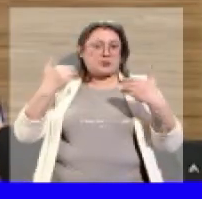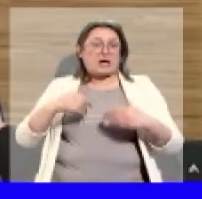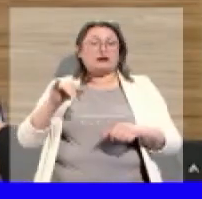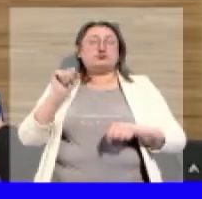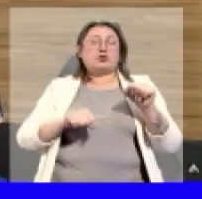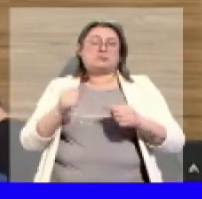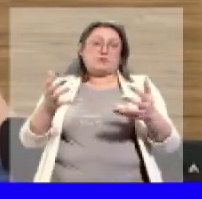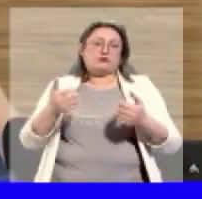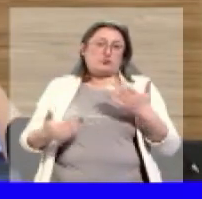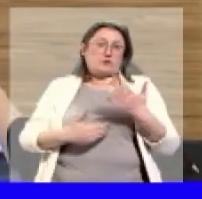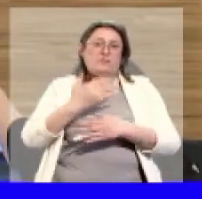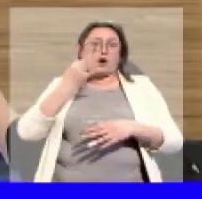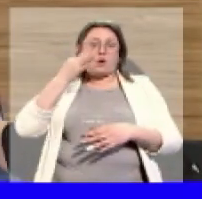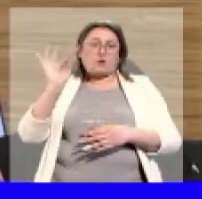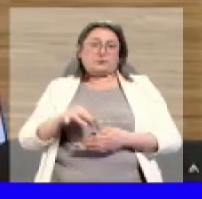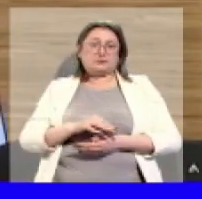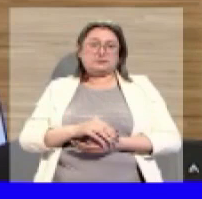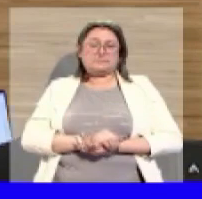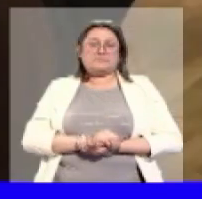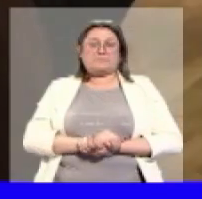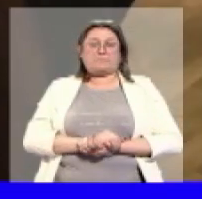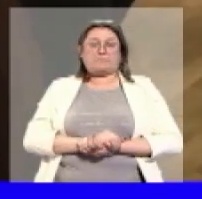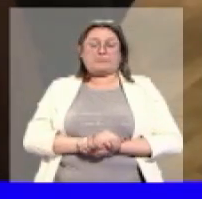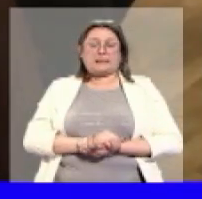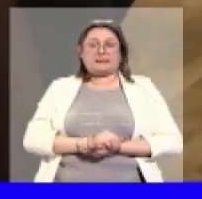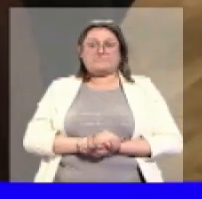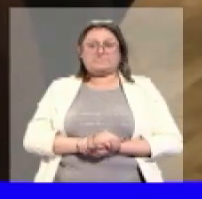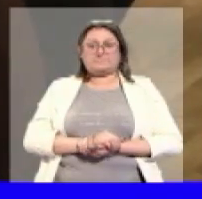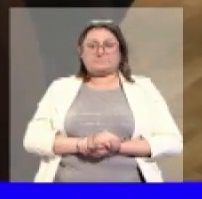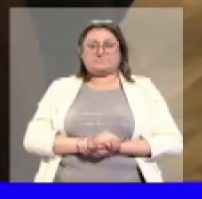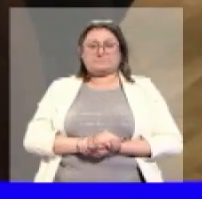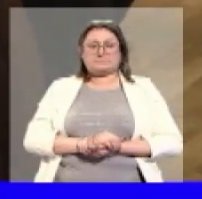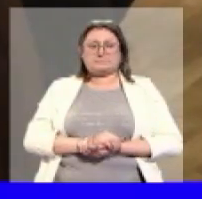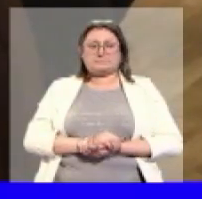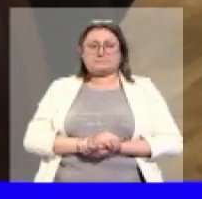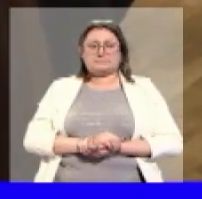и шанс получить новый опыт. Гульзада Ишуакова, Родион Бабич, телеканал «Кустанай».